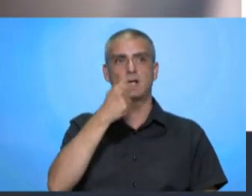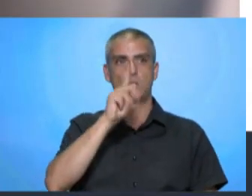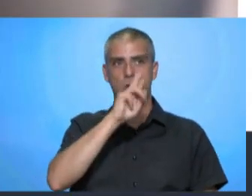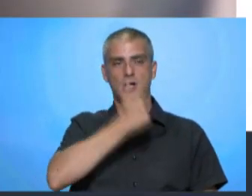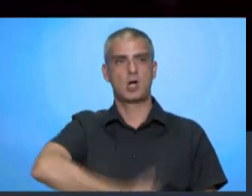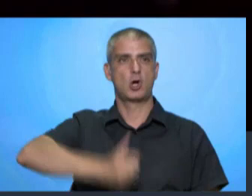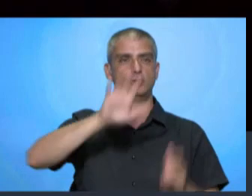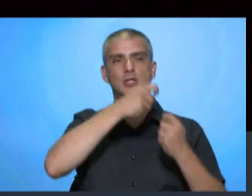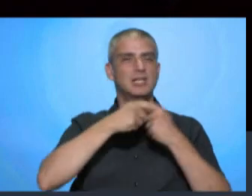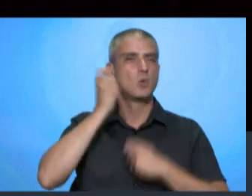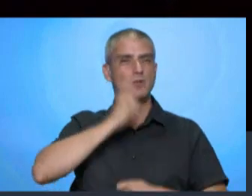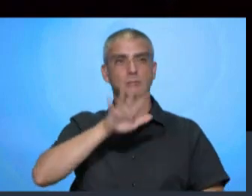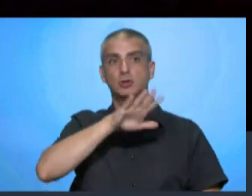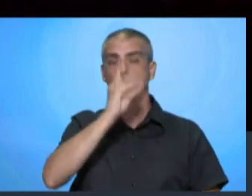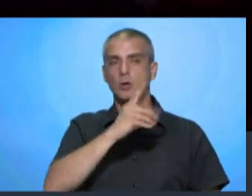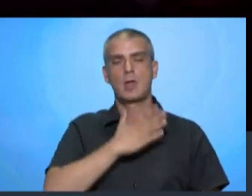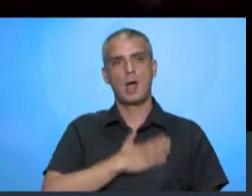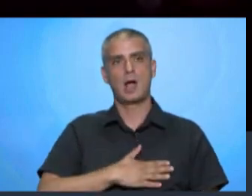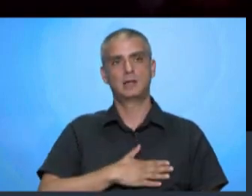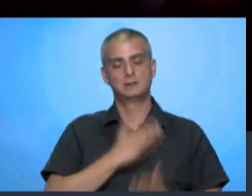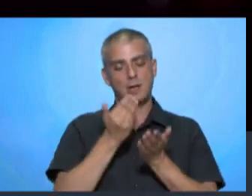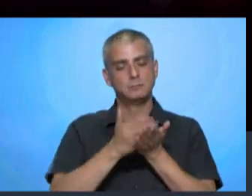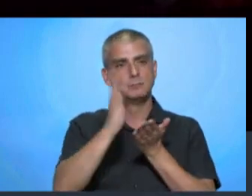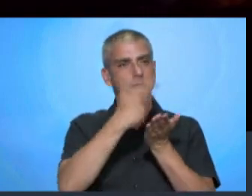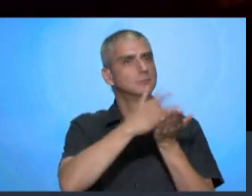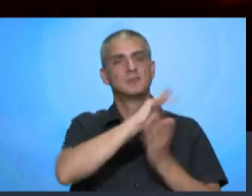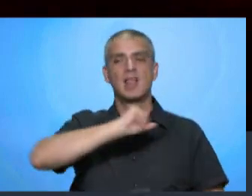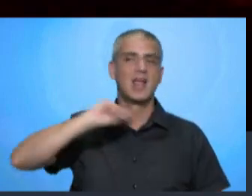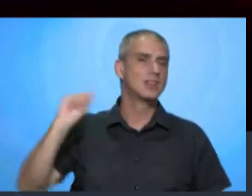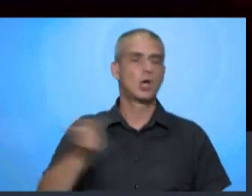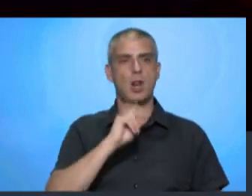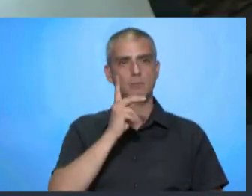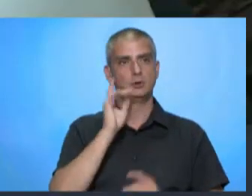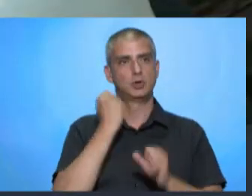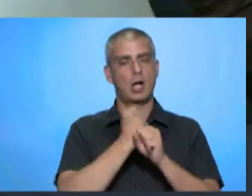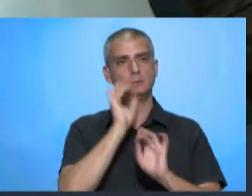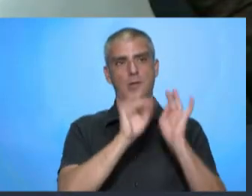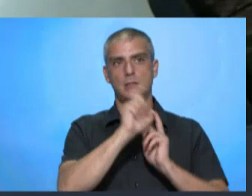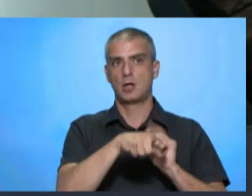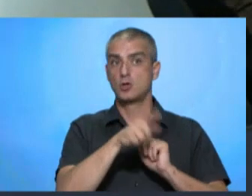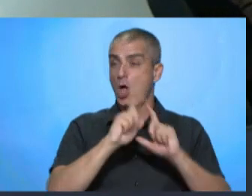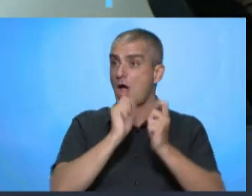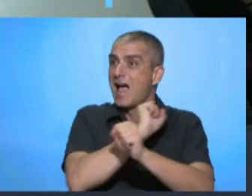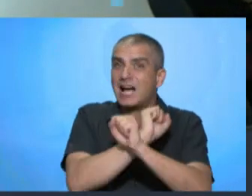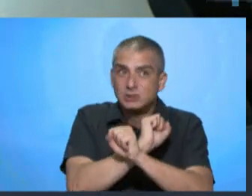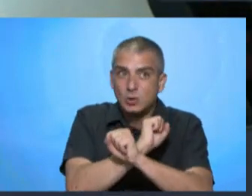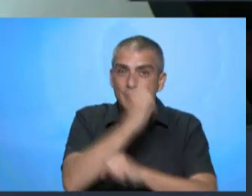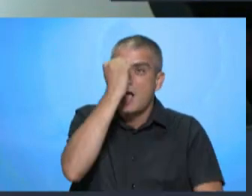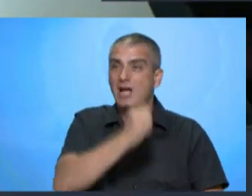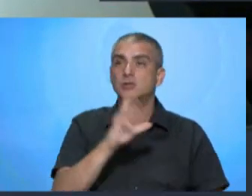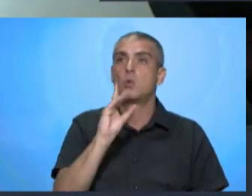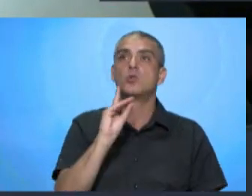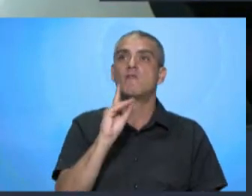הפשיעה מהדרום, שביקש להוריד מהדרך את כל מי שפנה נגדו. העצורים שעל פי החשד רצחו את דבור